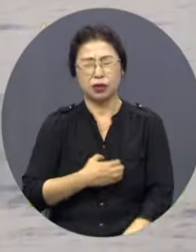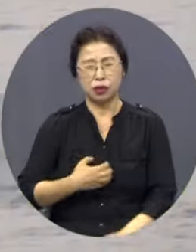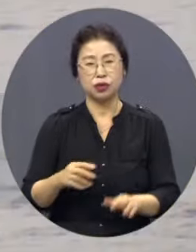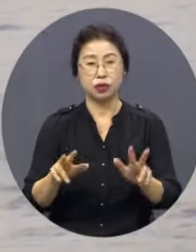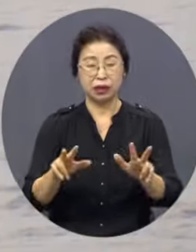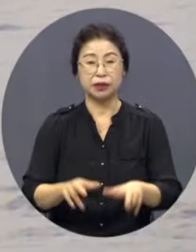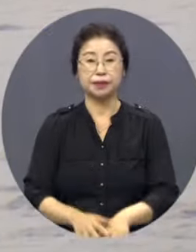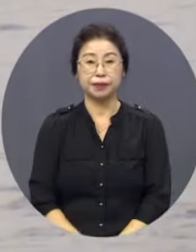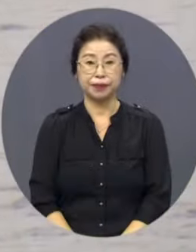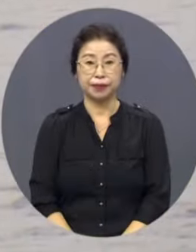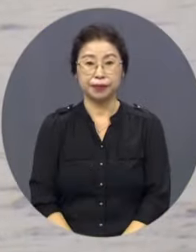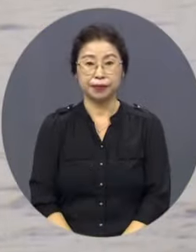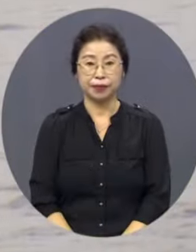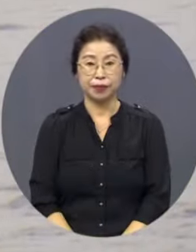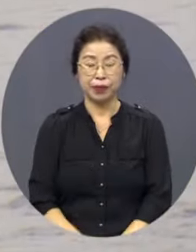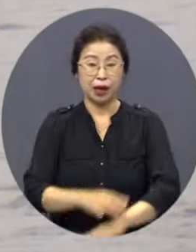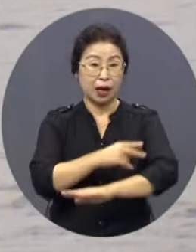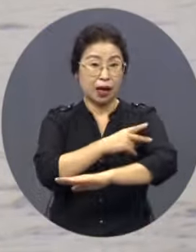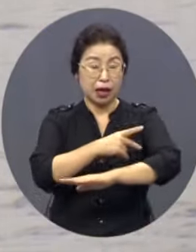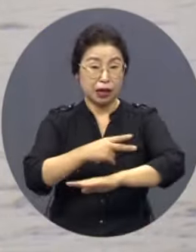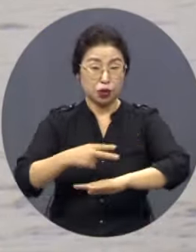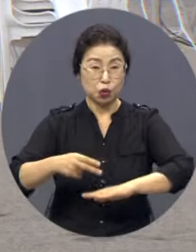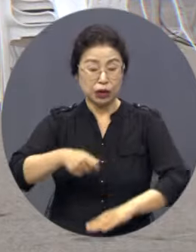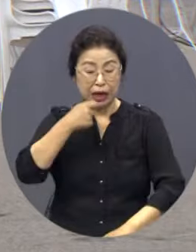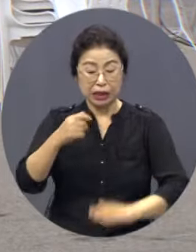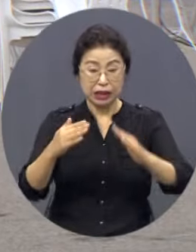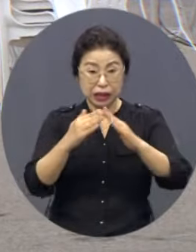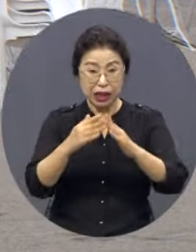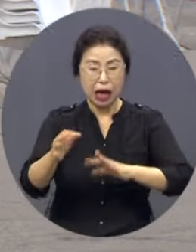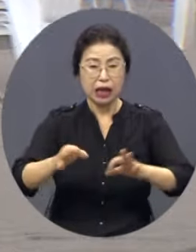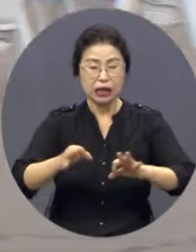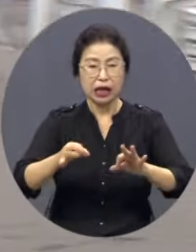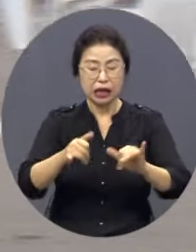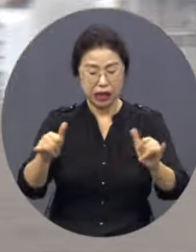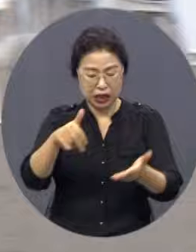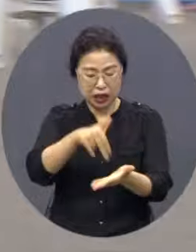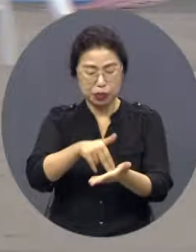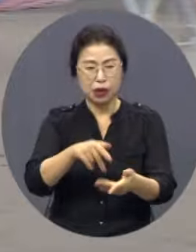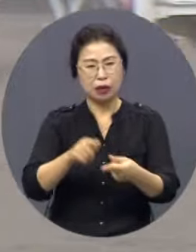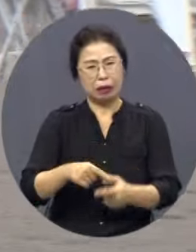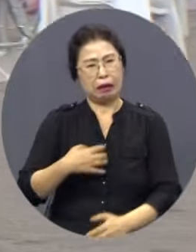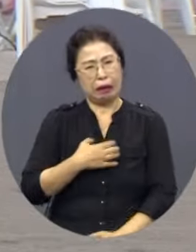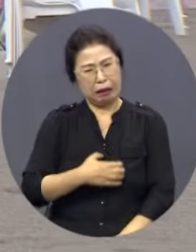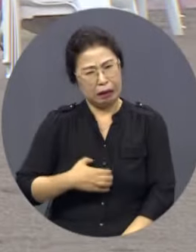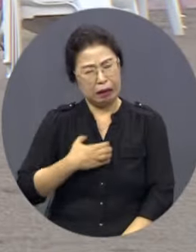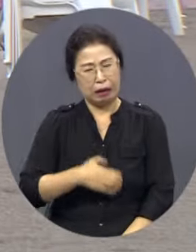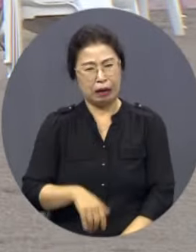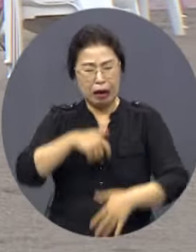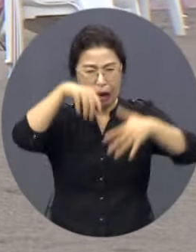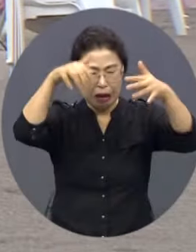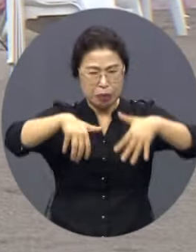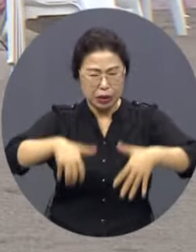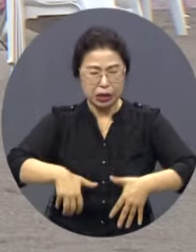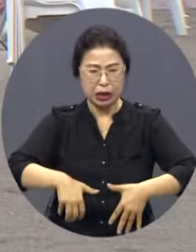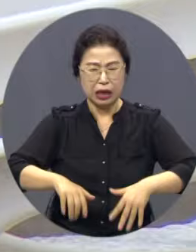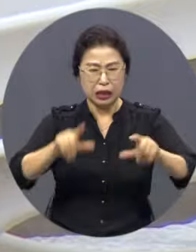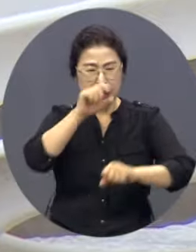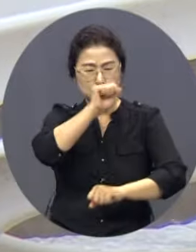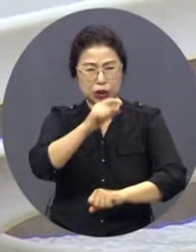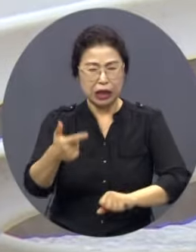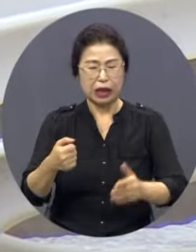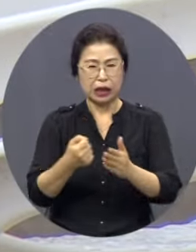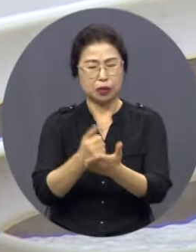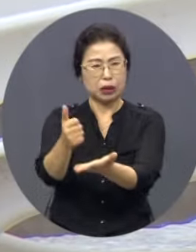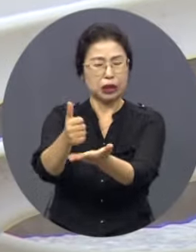상황입니다. 해수욕장 계절 음식점 상인들도 걱정이 앞섭니다. 비가 내리는 궂은 날씨에는